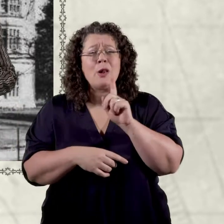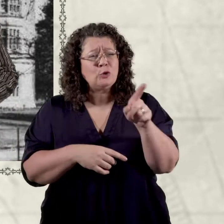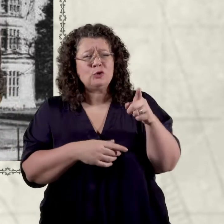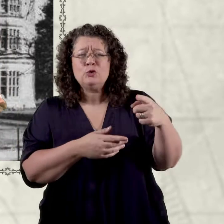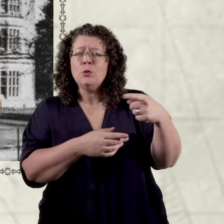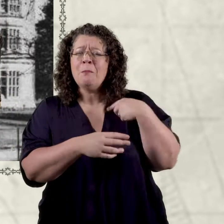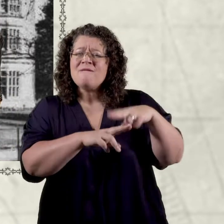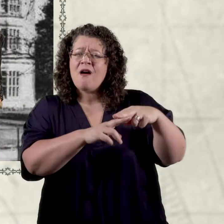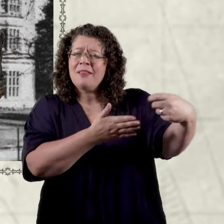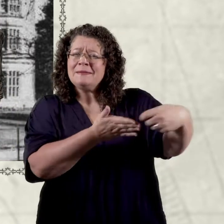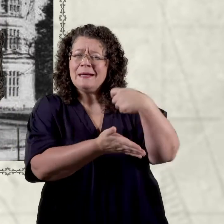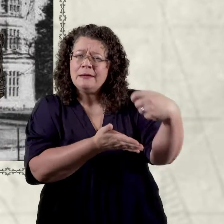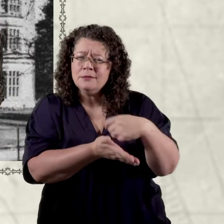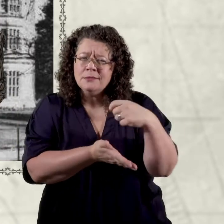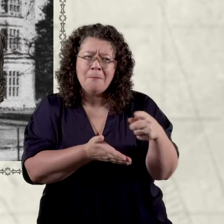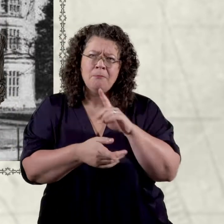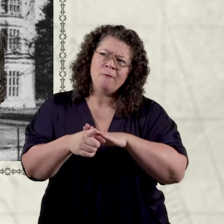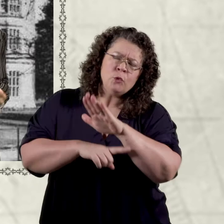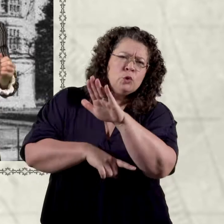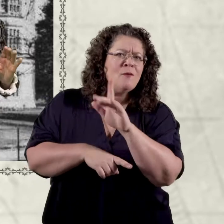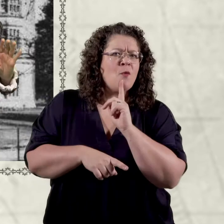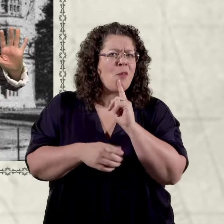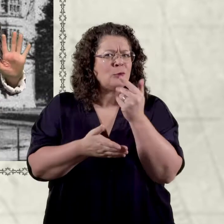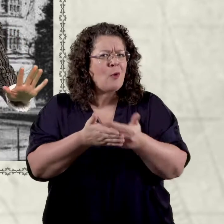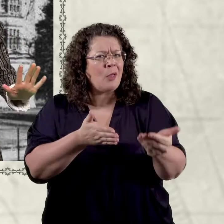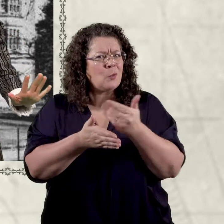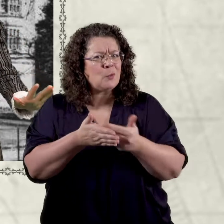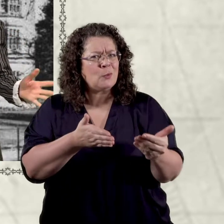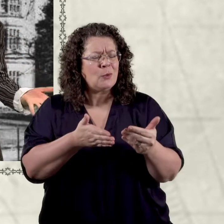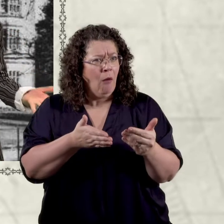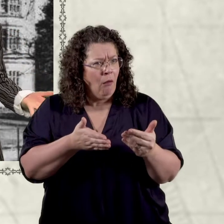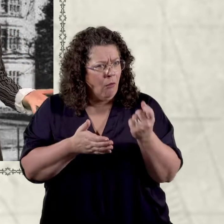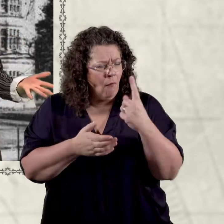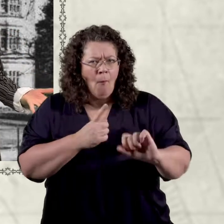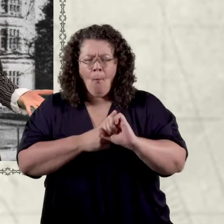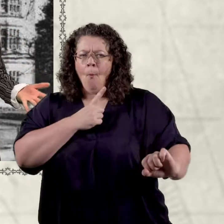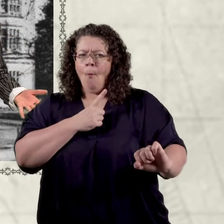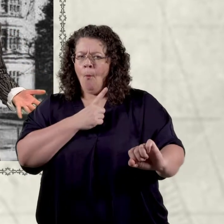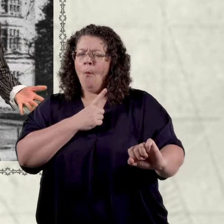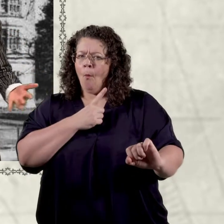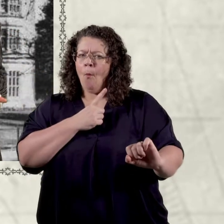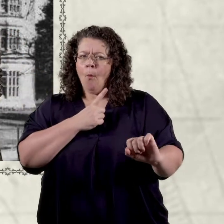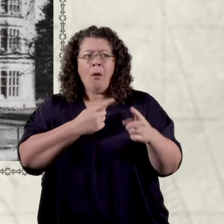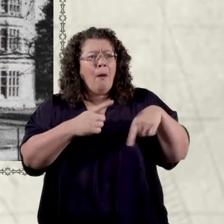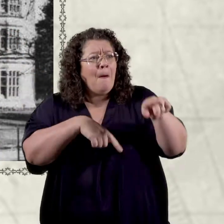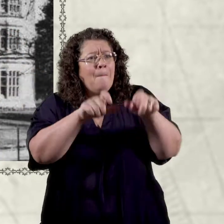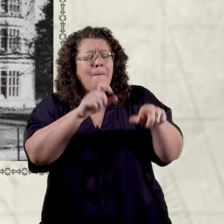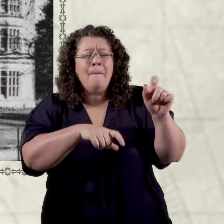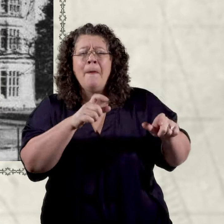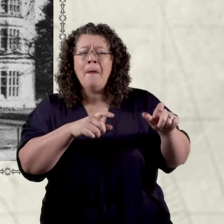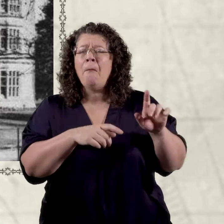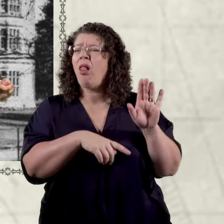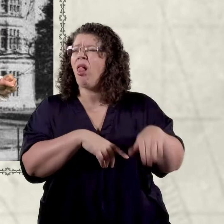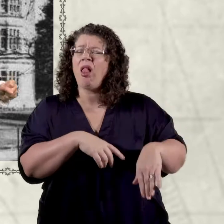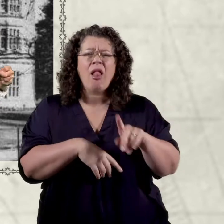fe tynniwyd rhywbeth yn fy mol. Roedd llai a llai yn gweld pwrpas i'r iaith ac felly roedd yn rhaid i mi